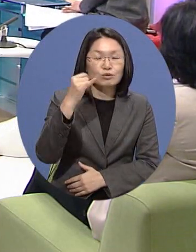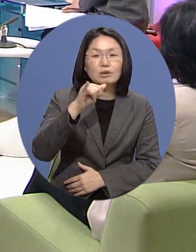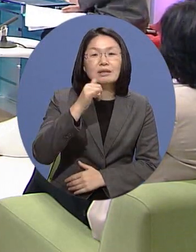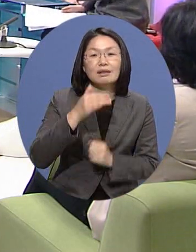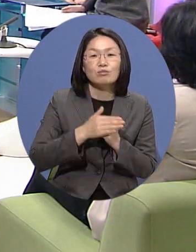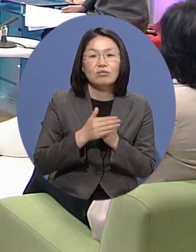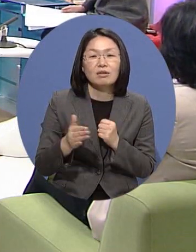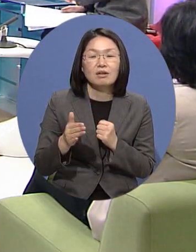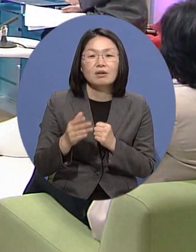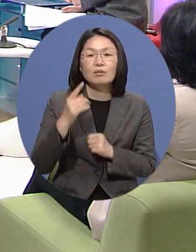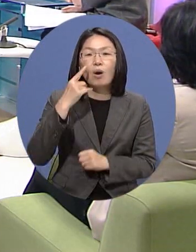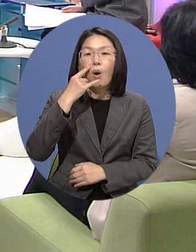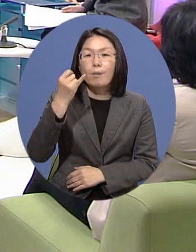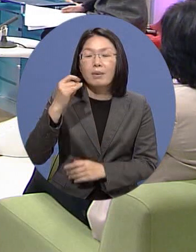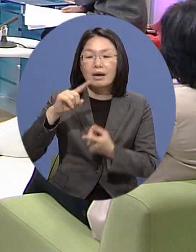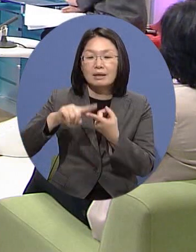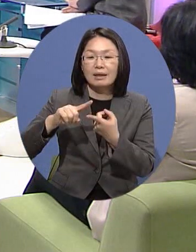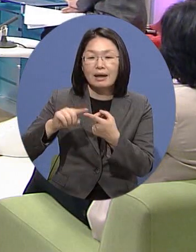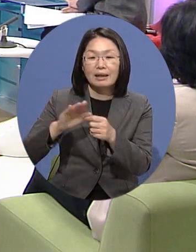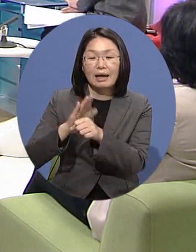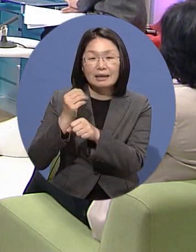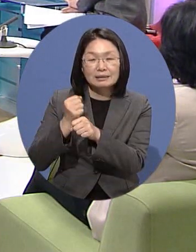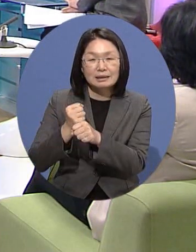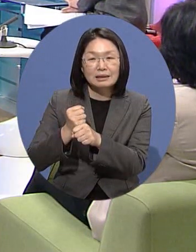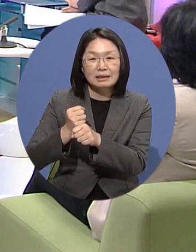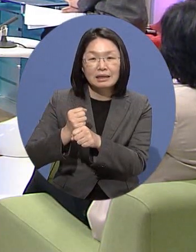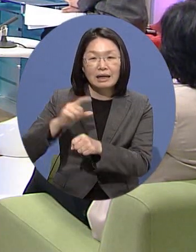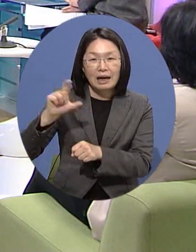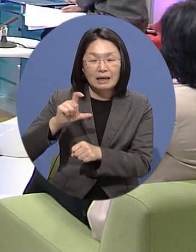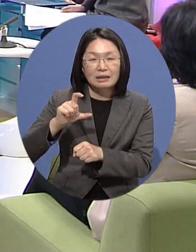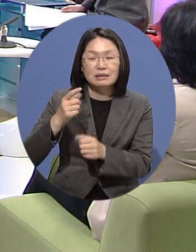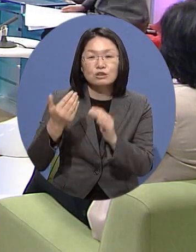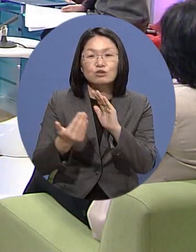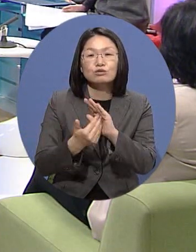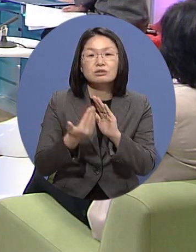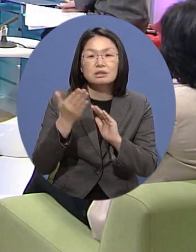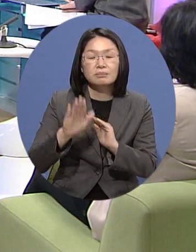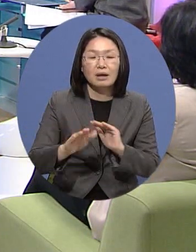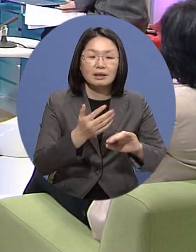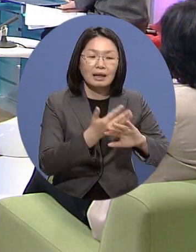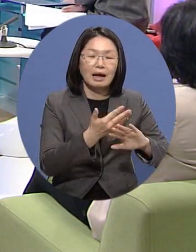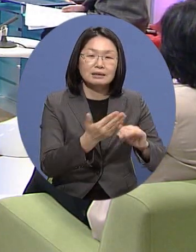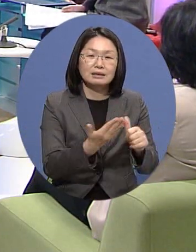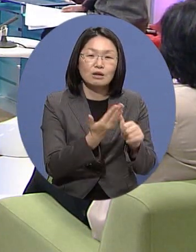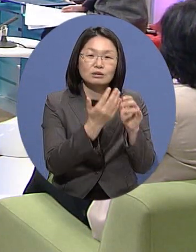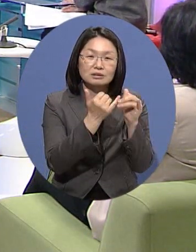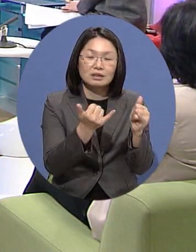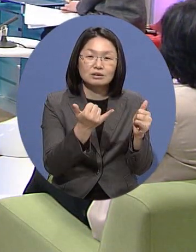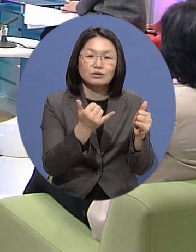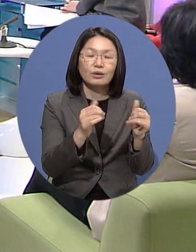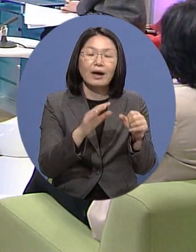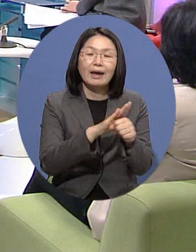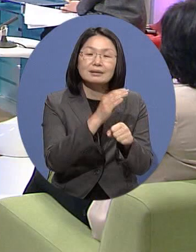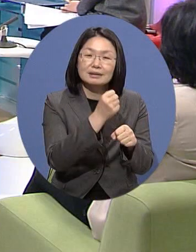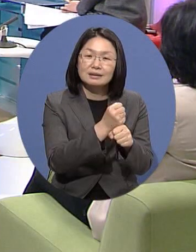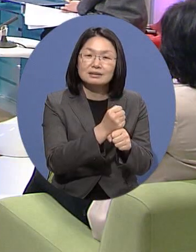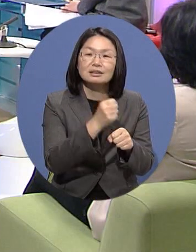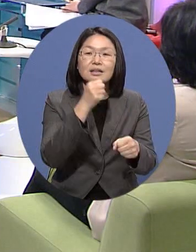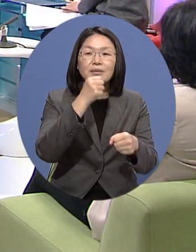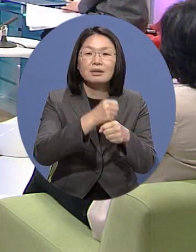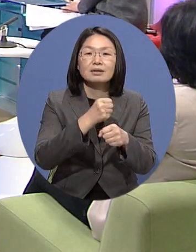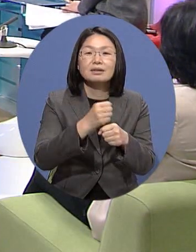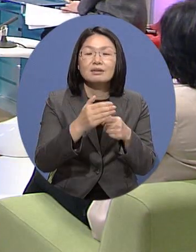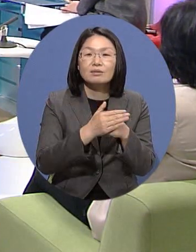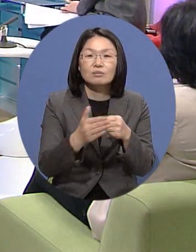그래요. 물론 엄마에 대한 애착이 가장 강한 강도로 이루어지긴 하지만 다른 양육자들과도 아이들은 다 애착을 형성을 하게